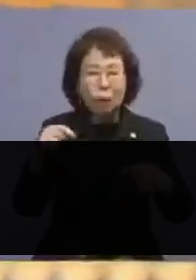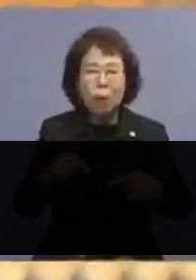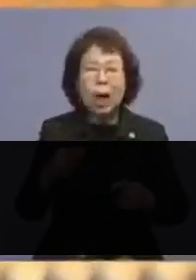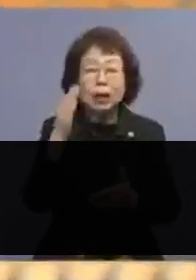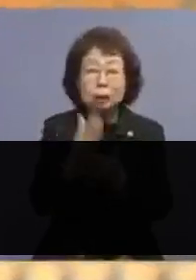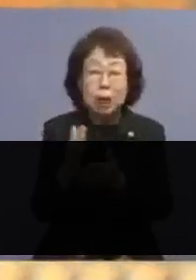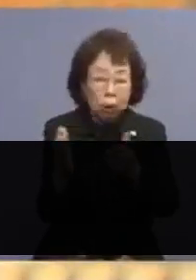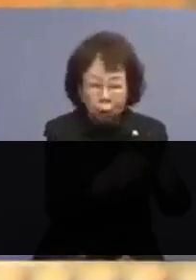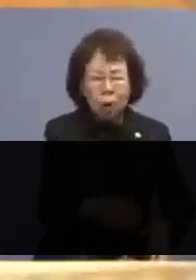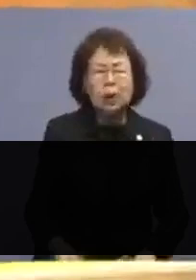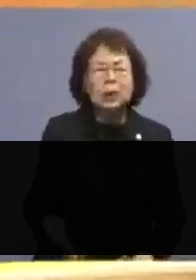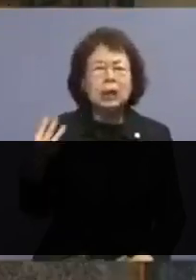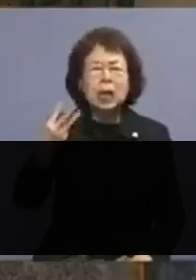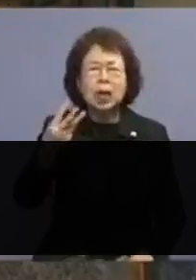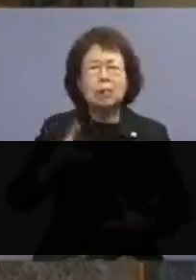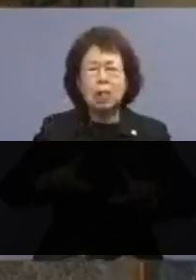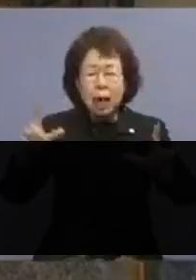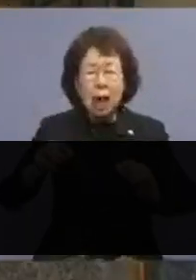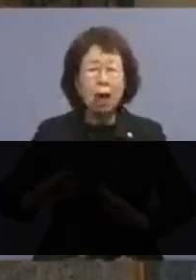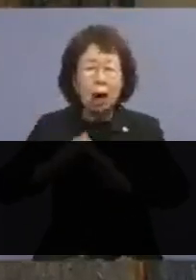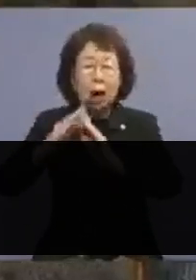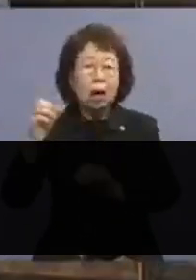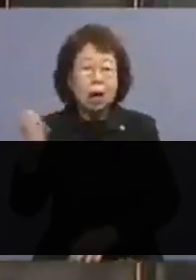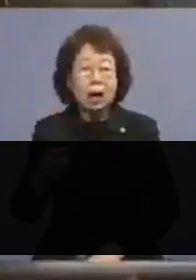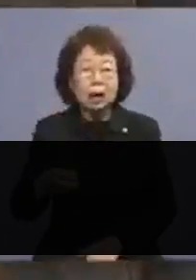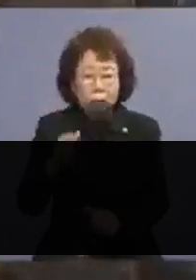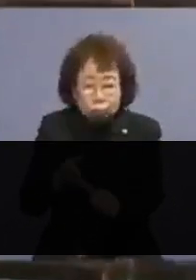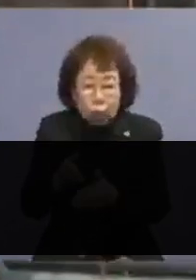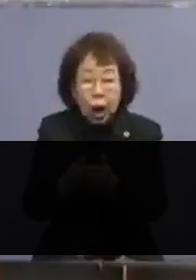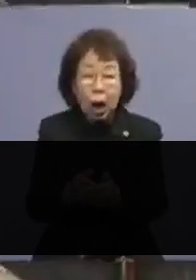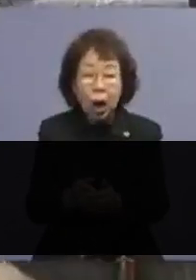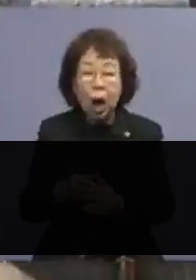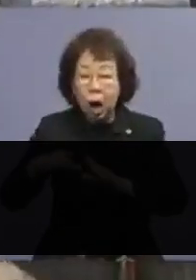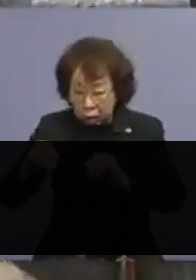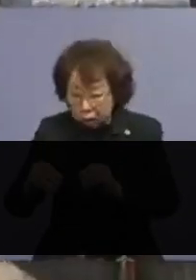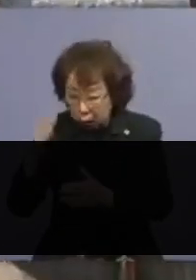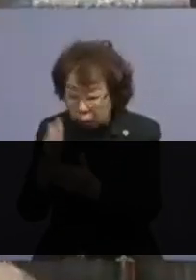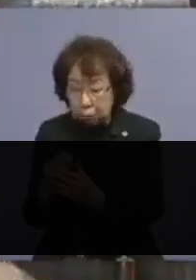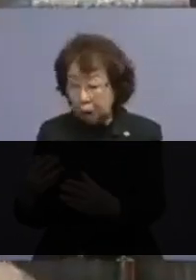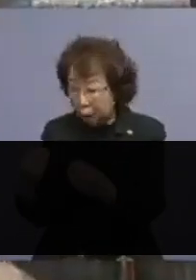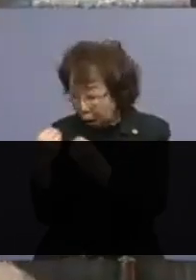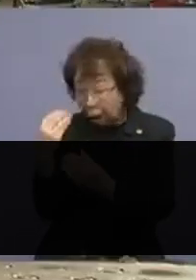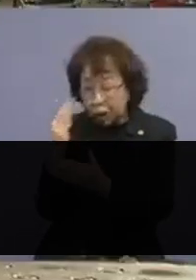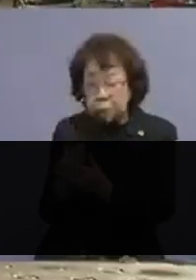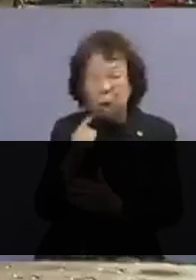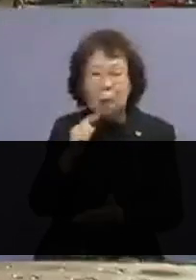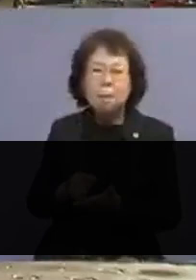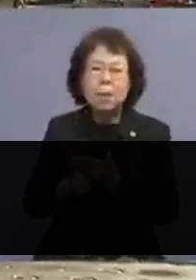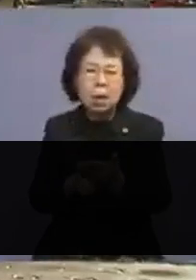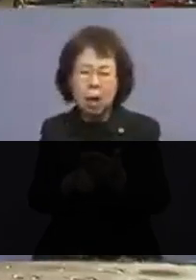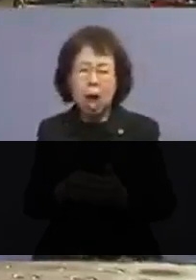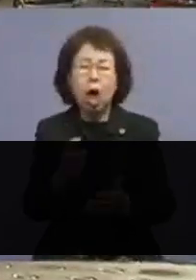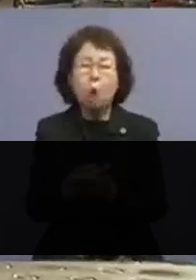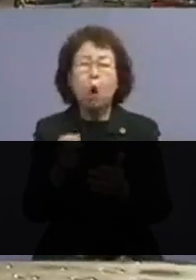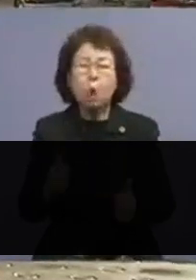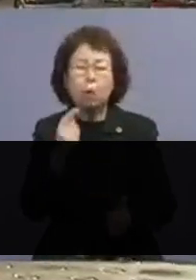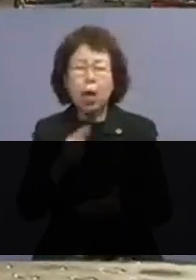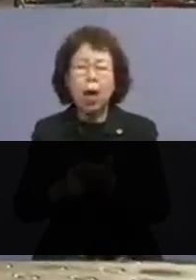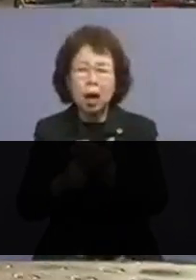대신 지난 3일 공사를 다시 하게 해달라며 공사 중지 가처분에 대한 이의 신청을 법원에